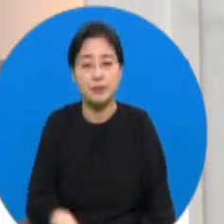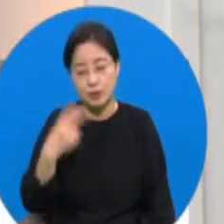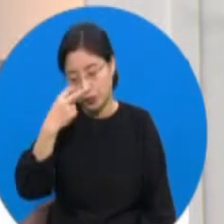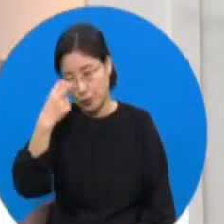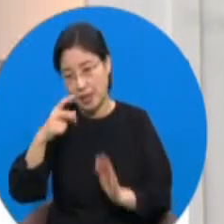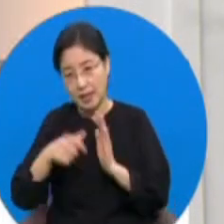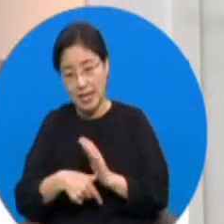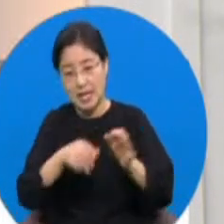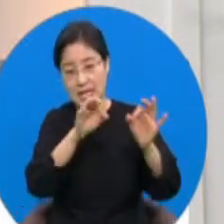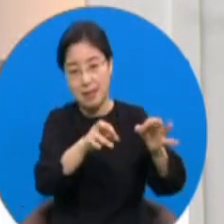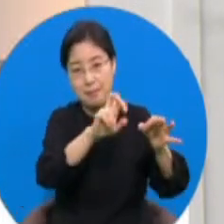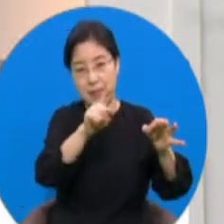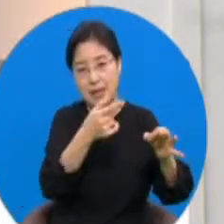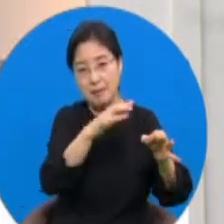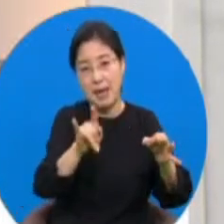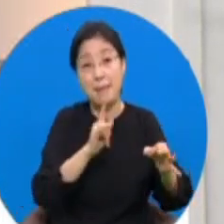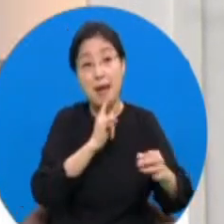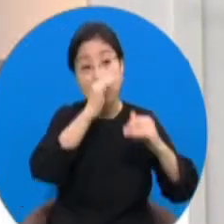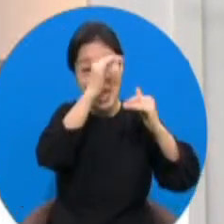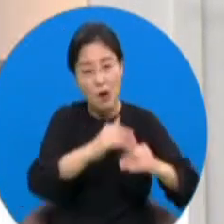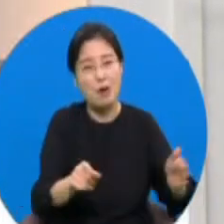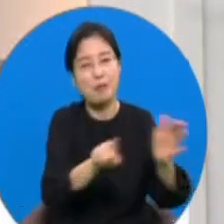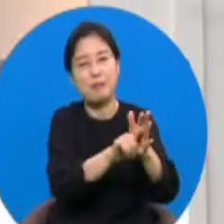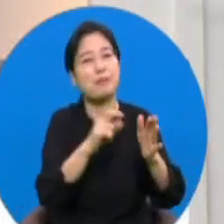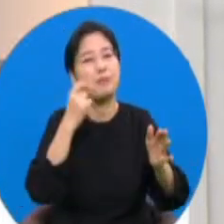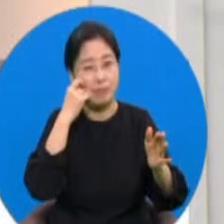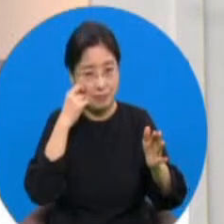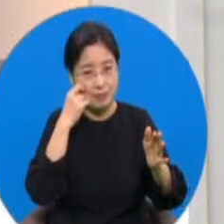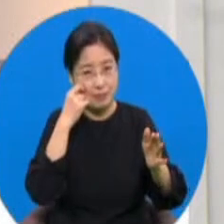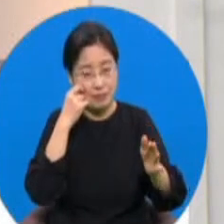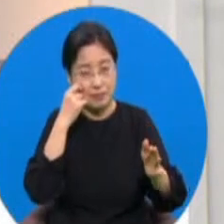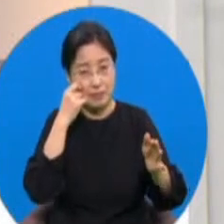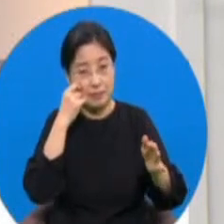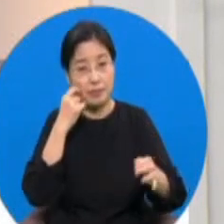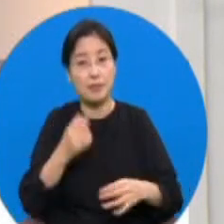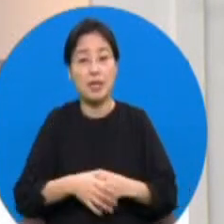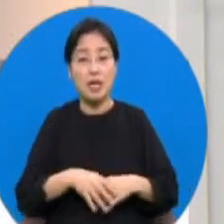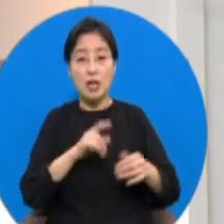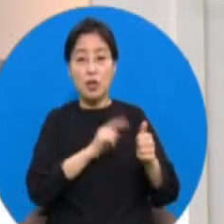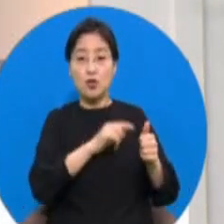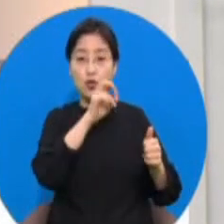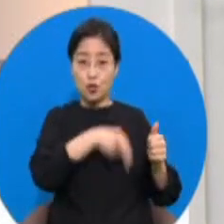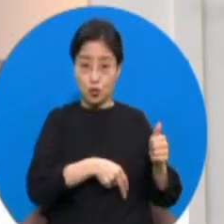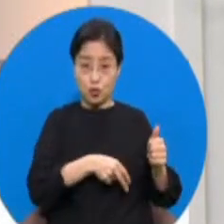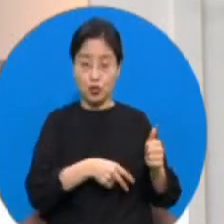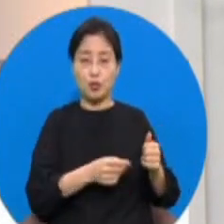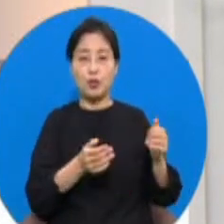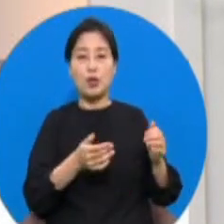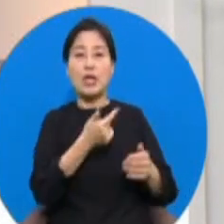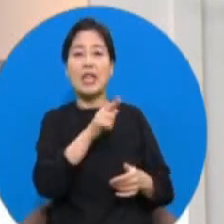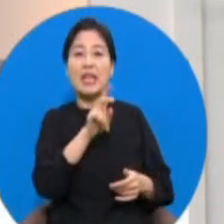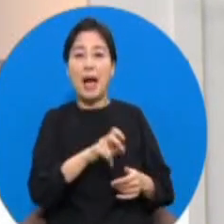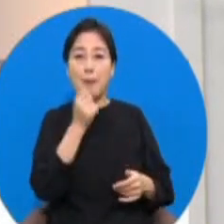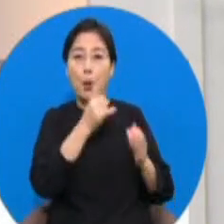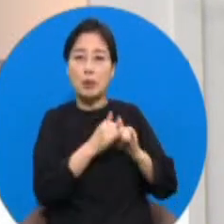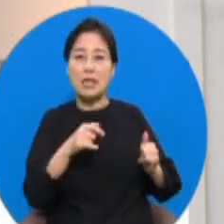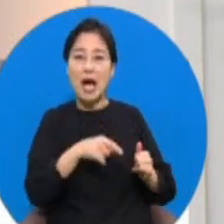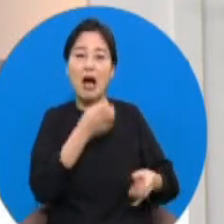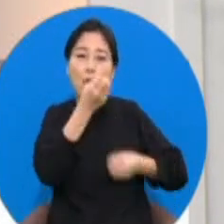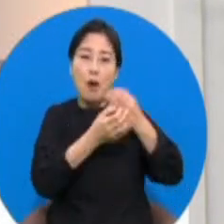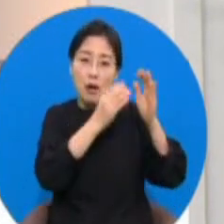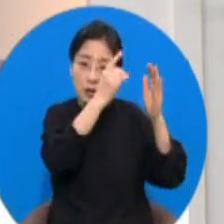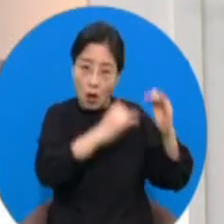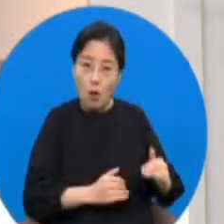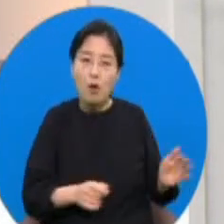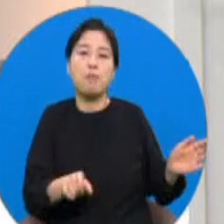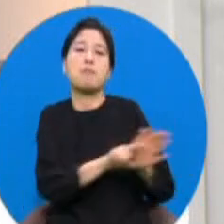신빙성이 전혀 떨어지고 모든 것이 이제 거짓말처럼 느껴질 수 있는 거예요. 그럼 결과적으로 유동규나 남욱의 진술의 신빙성이 더해지기 때문에